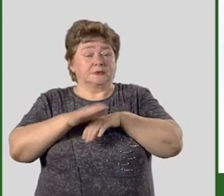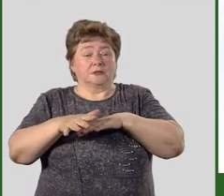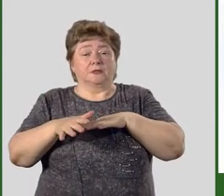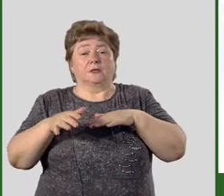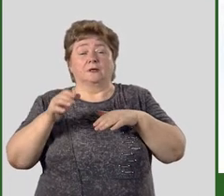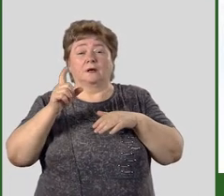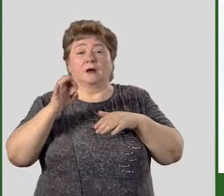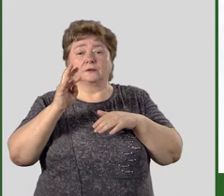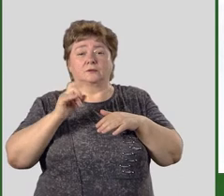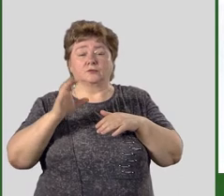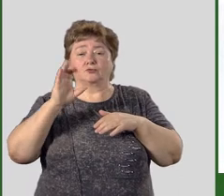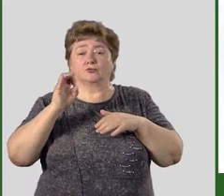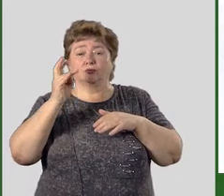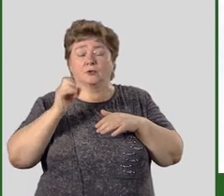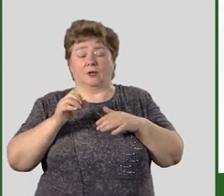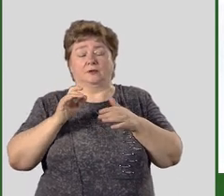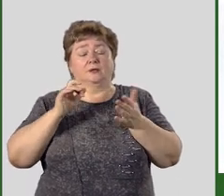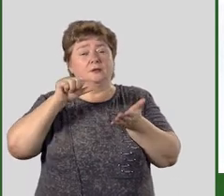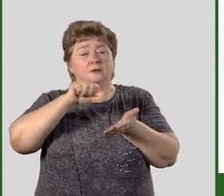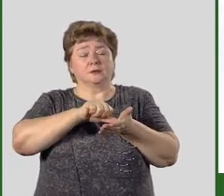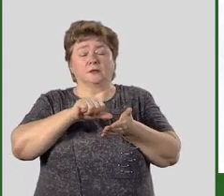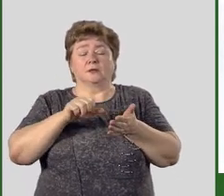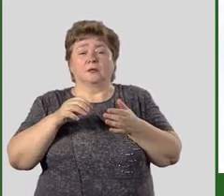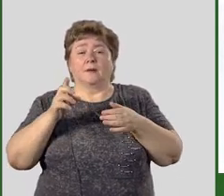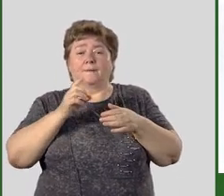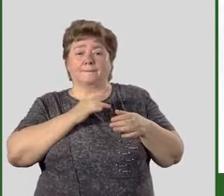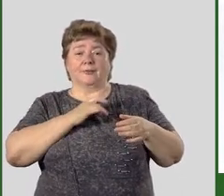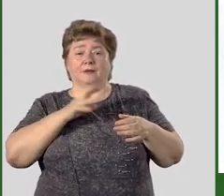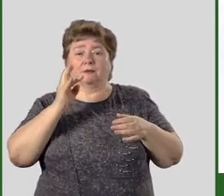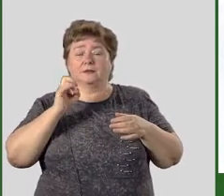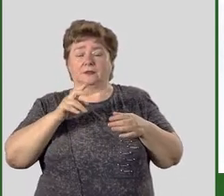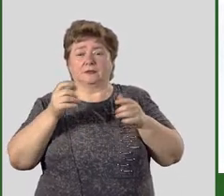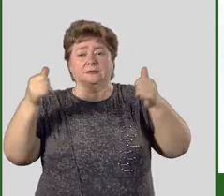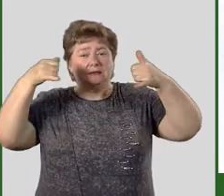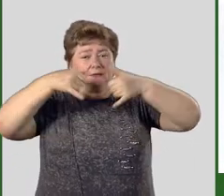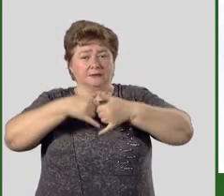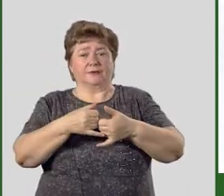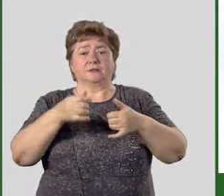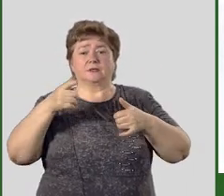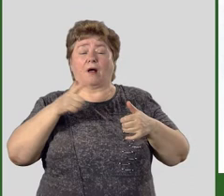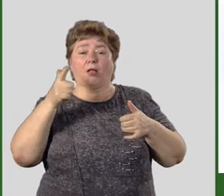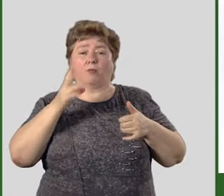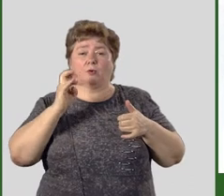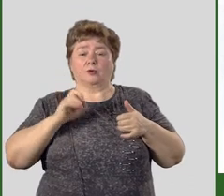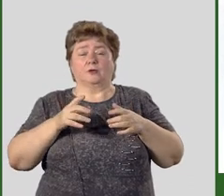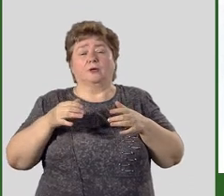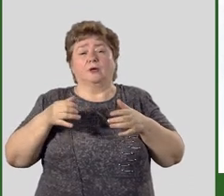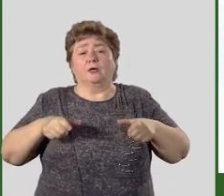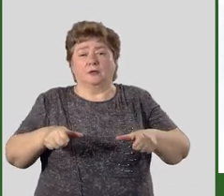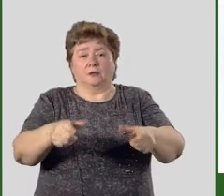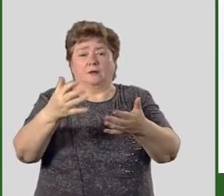Хартума, столицы Судана, Белый Нил сливается с Голубым Нилом, и река